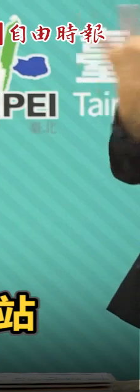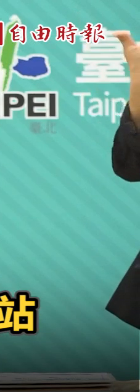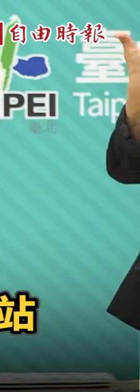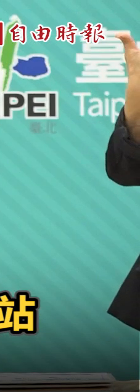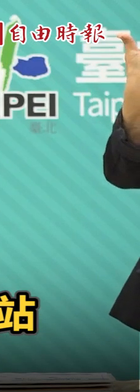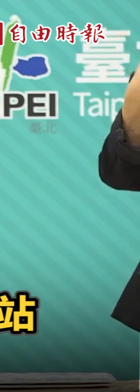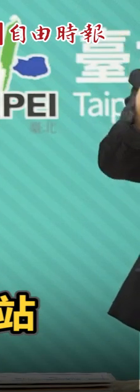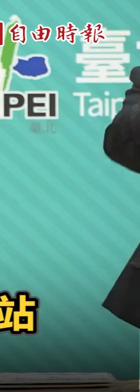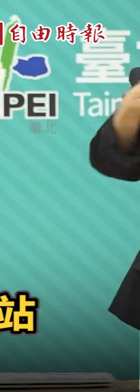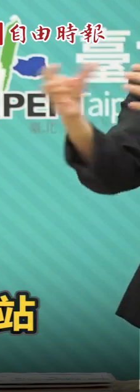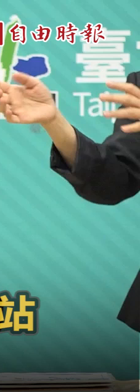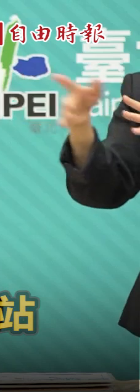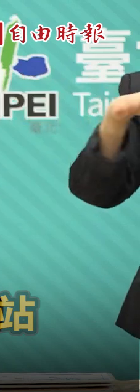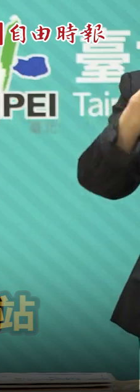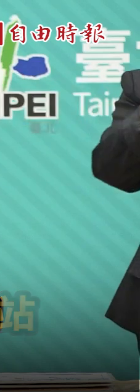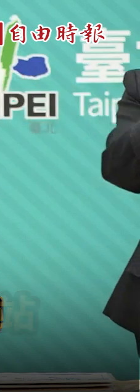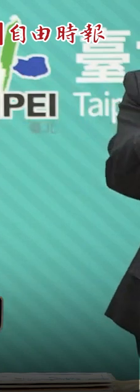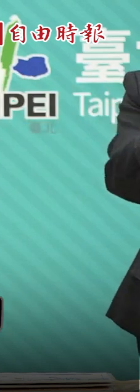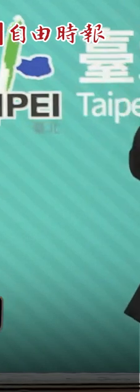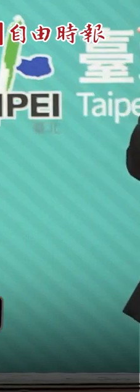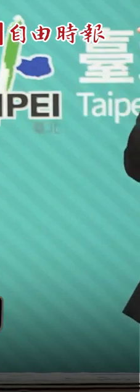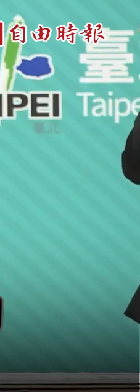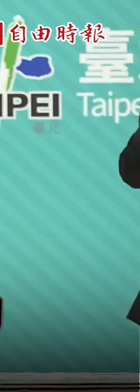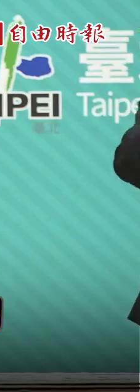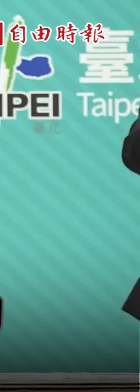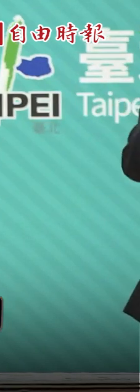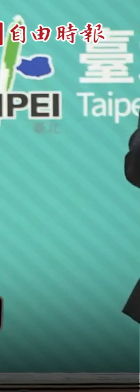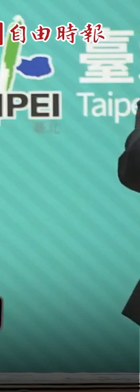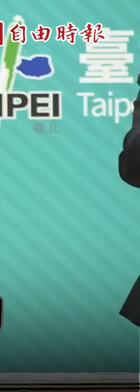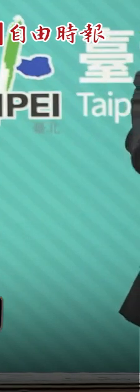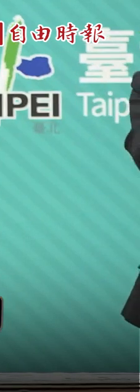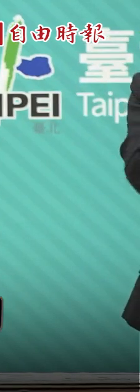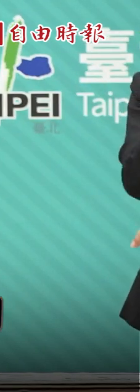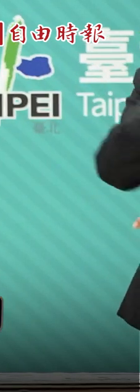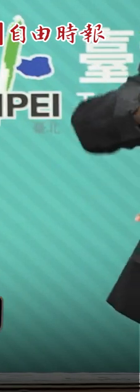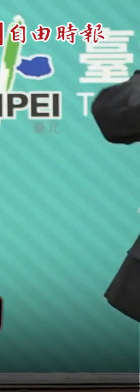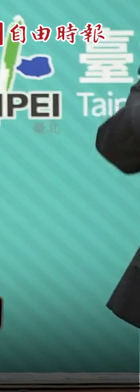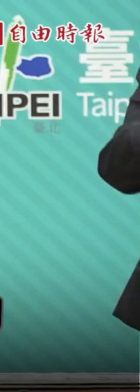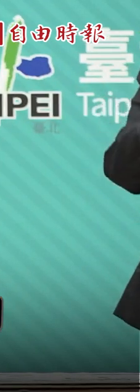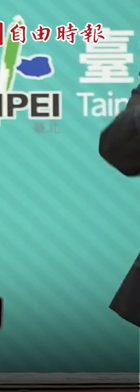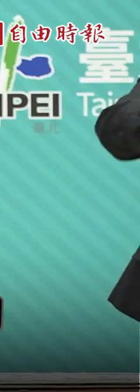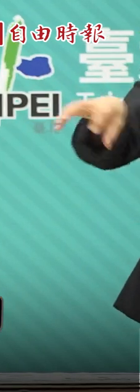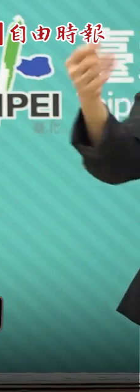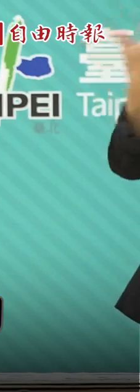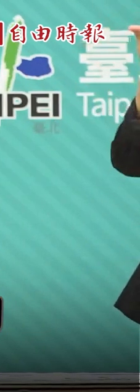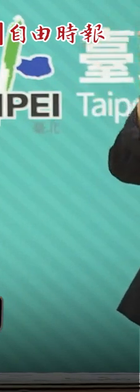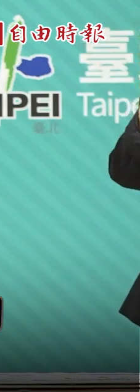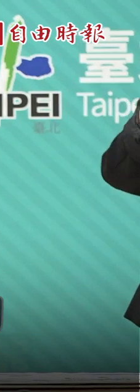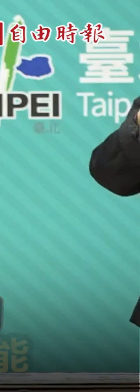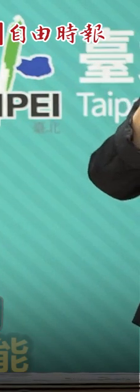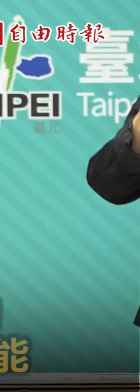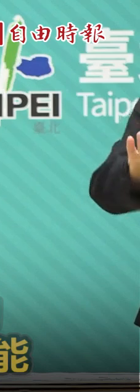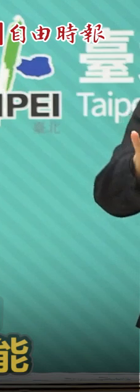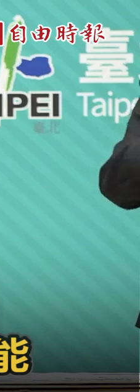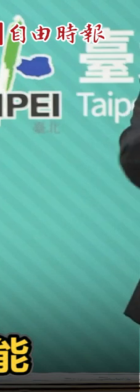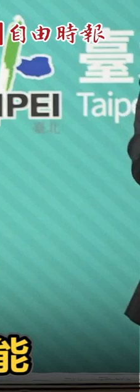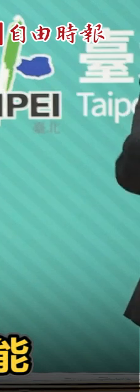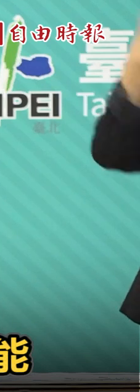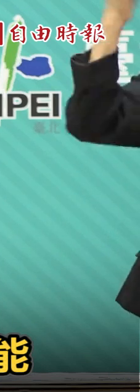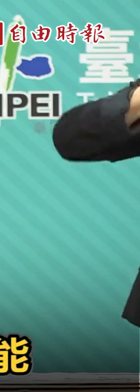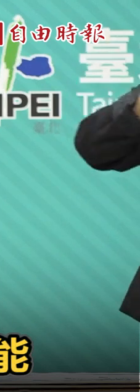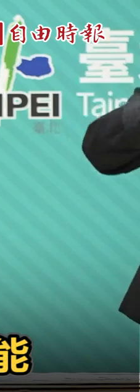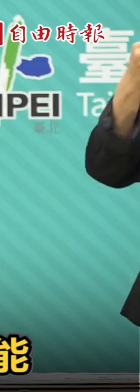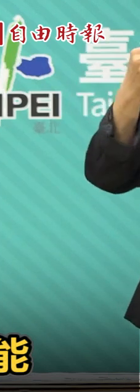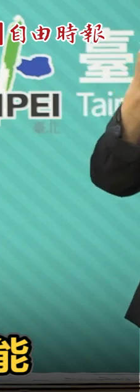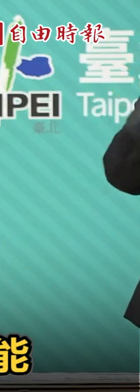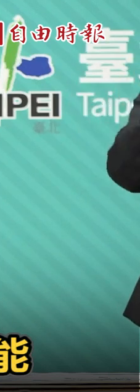7个哦重型接种站，然后这些接种站哦，我们预计礼拜五早上9点